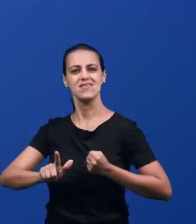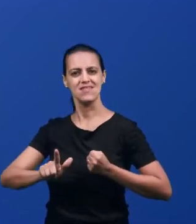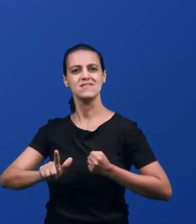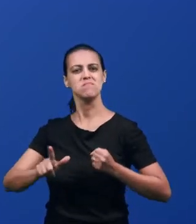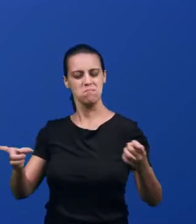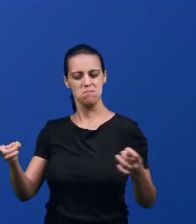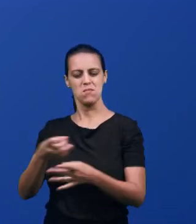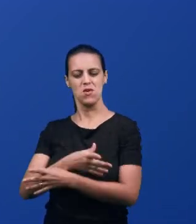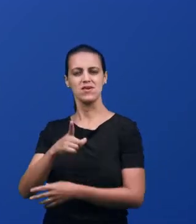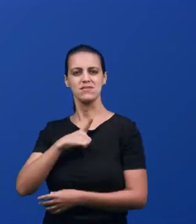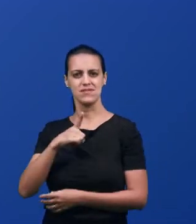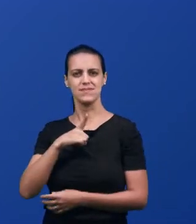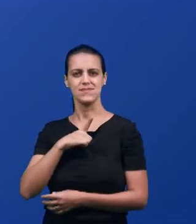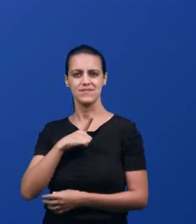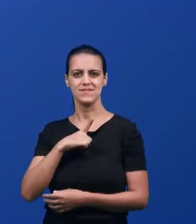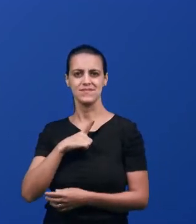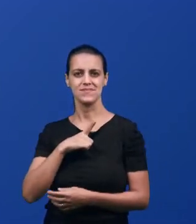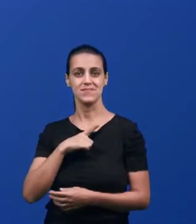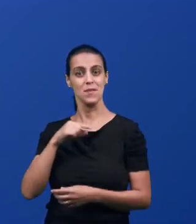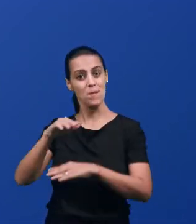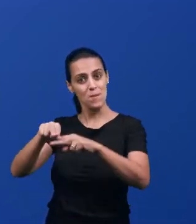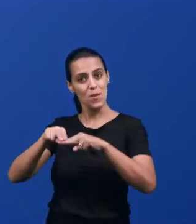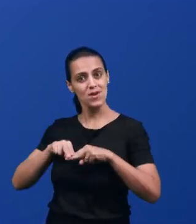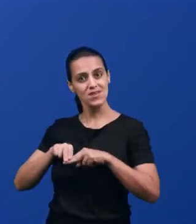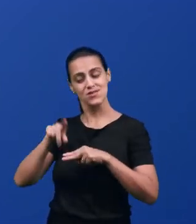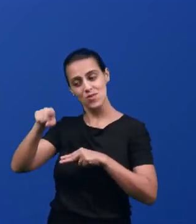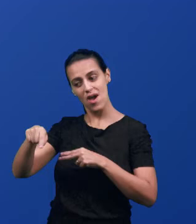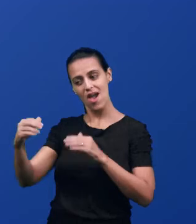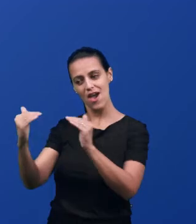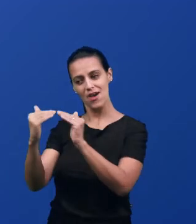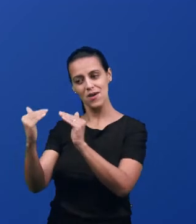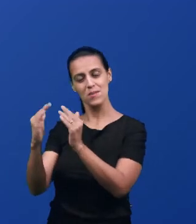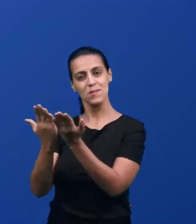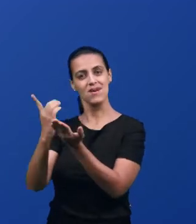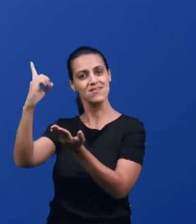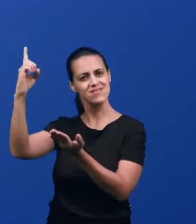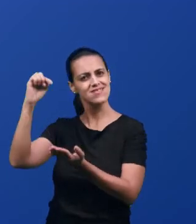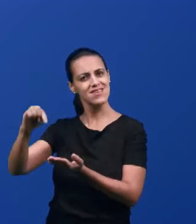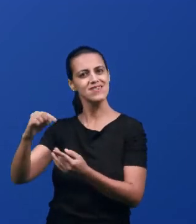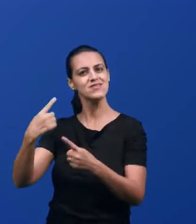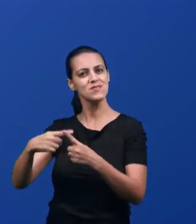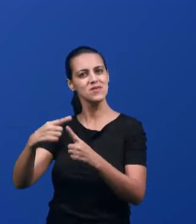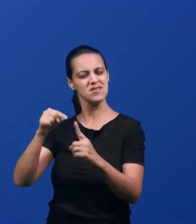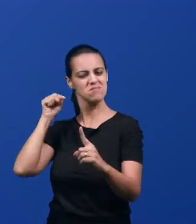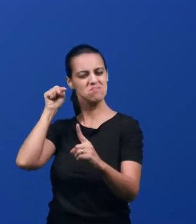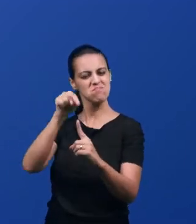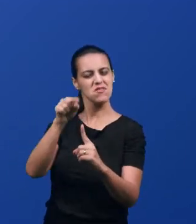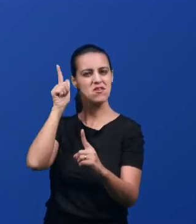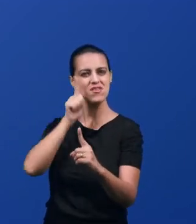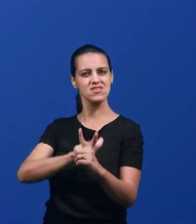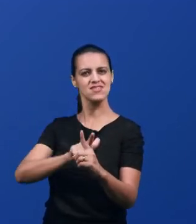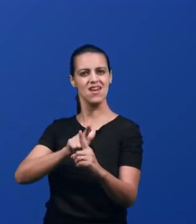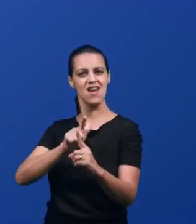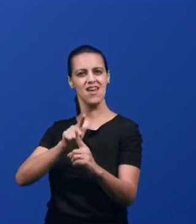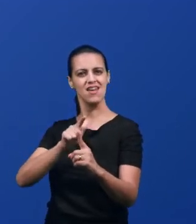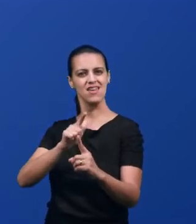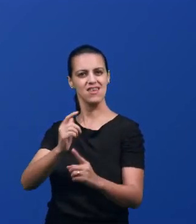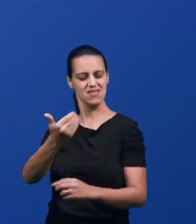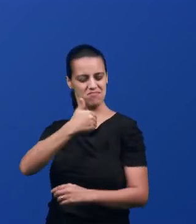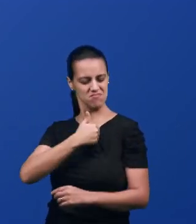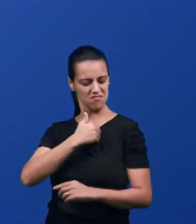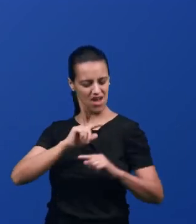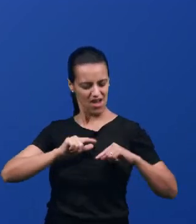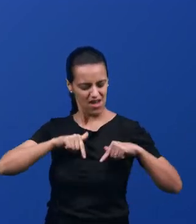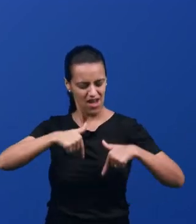l'efficacité, c'est ce qui touche tout l'objectif de ce qui a été proposé. La parole de Dieu, elle apporte cela pour nous.